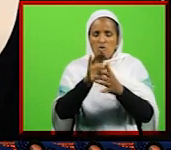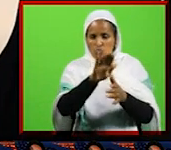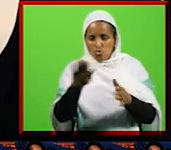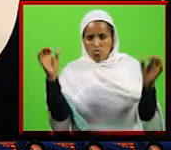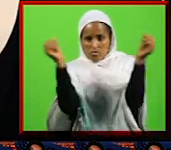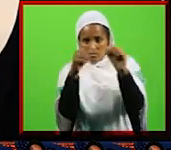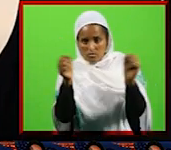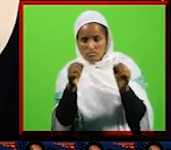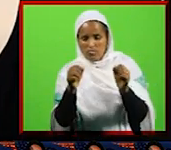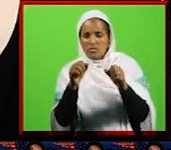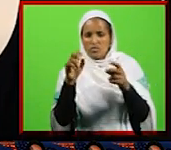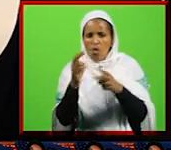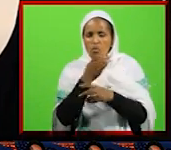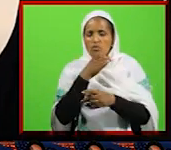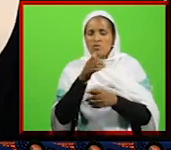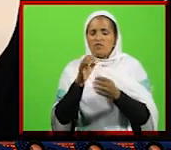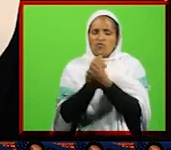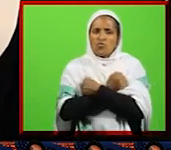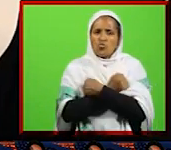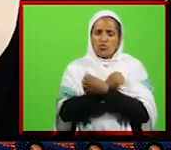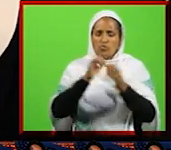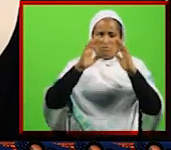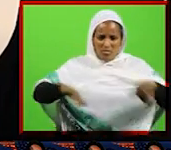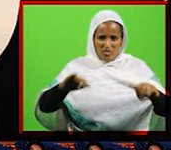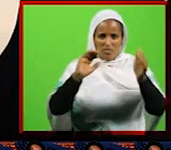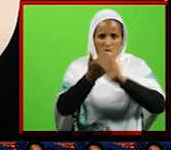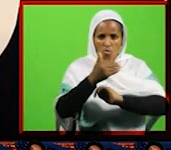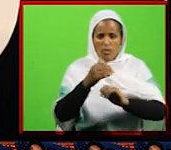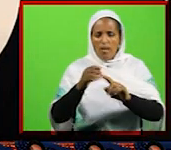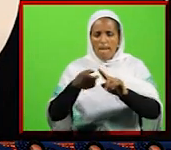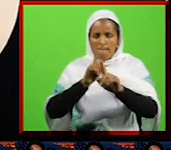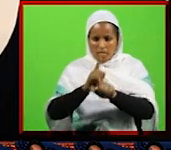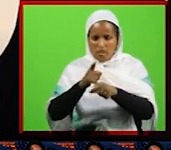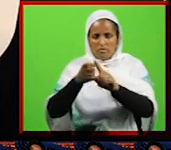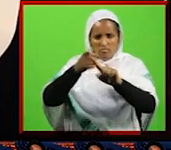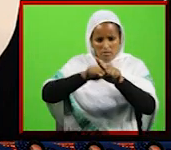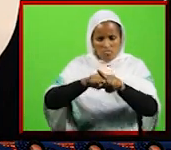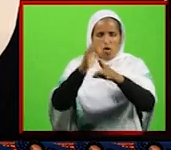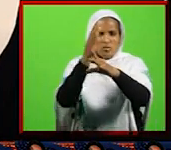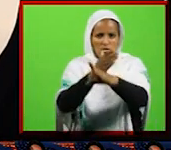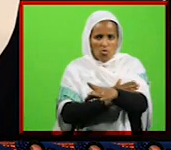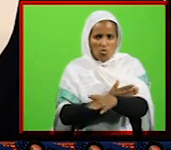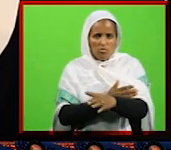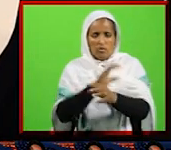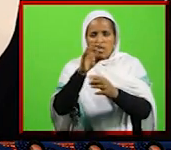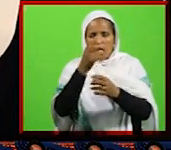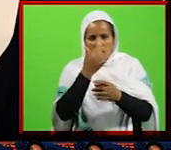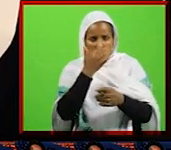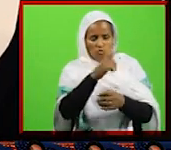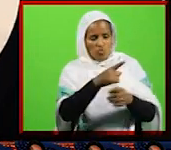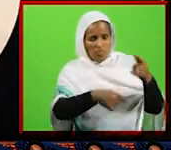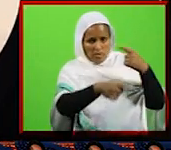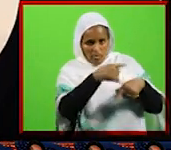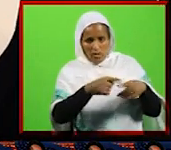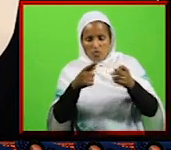ጠብጠቡን ሳይሆን ፍቅር ፍቅሩን ማፍረሻ ማፍረሻውን ሳይሆን ማነጫ መነጫውን እየነገሩ ከህሎትም ከልምድም እነሱ ይመጡበት